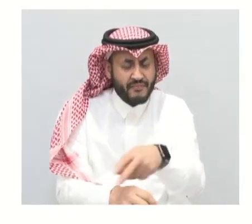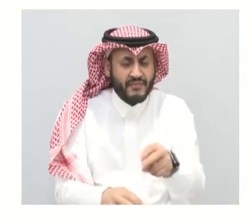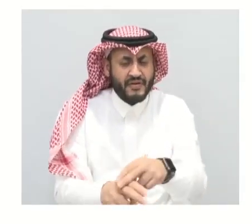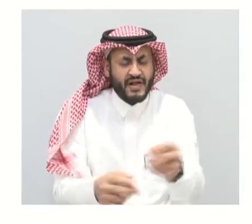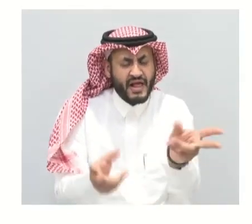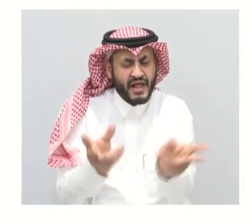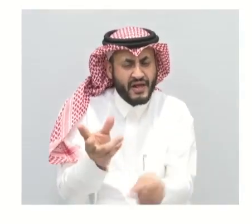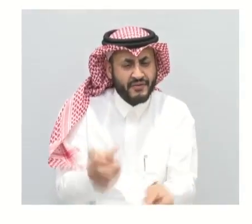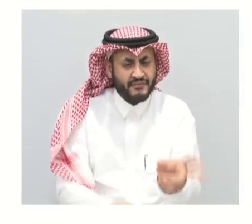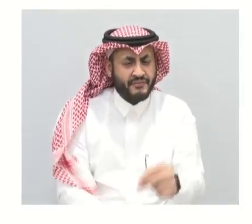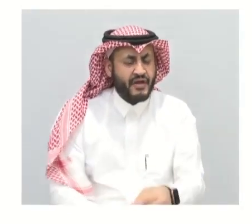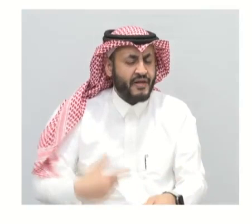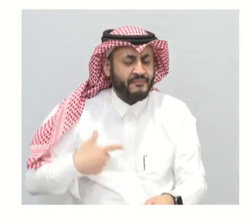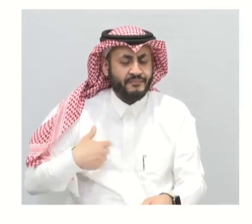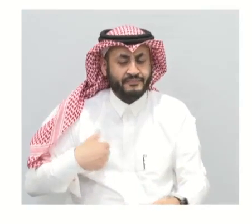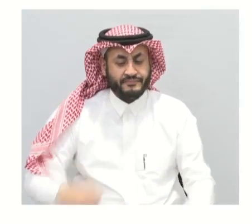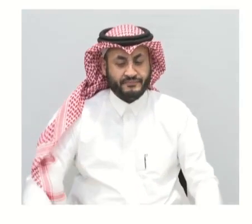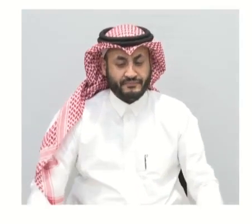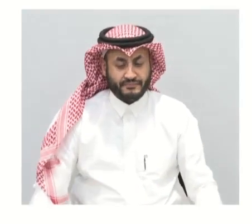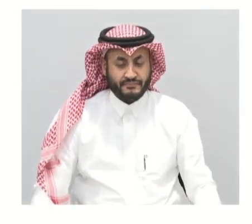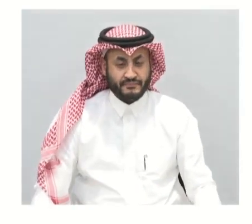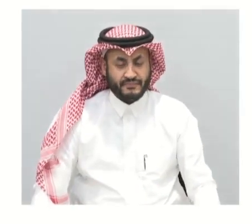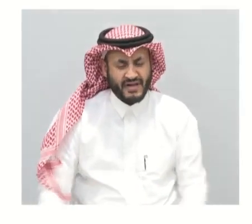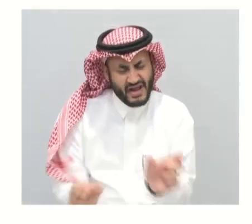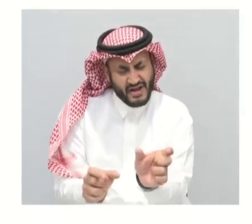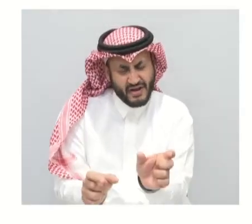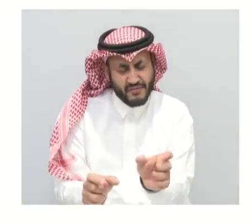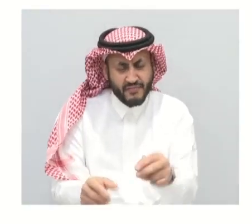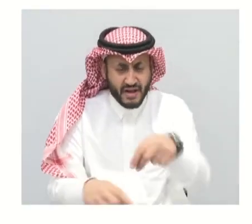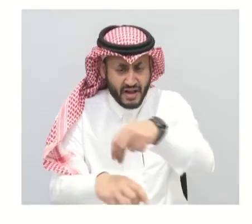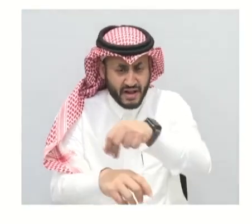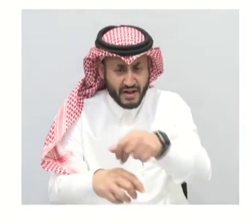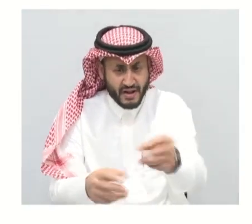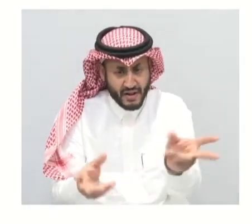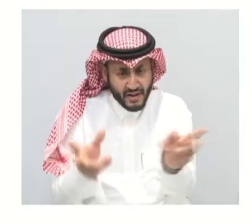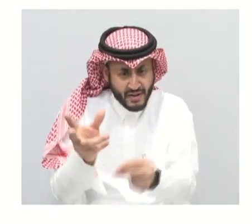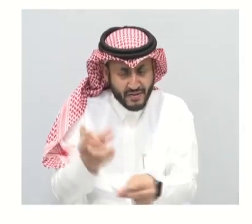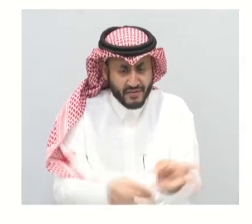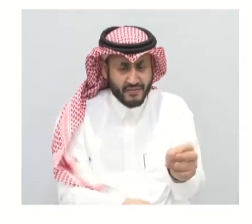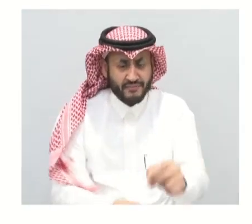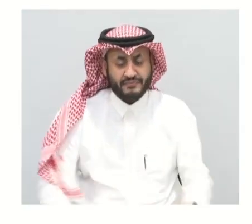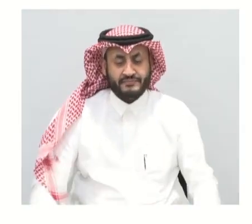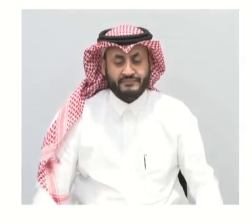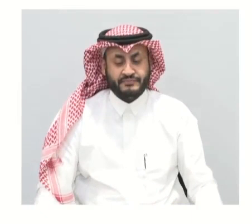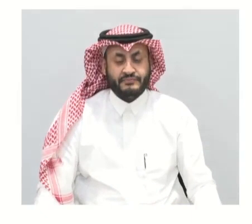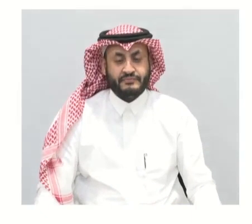المتحلله ماذا نسميه جزء من التربه تكونا من المواد العضويه المتحلله